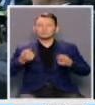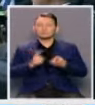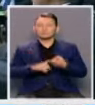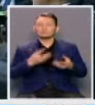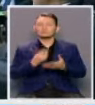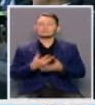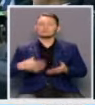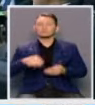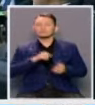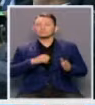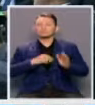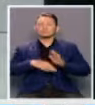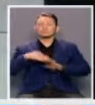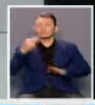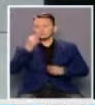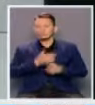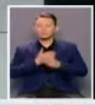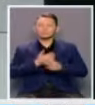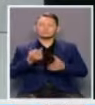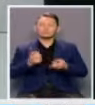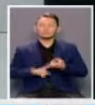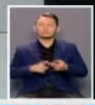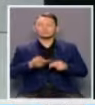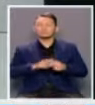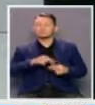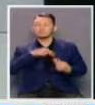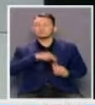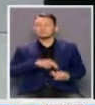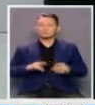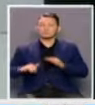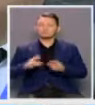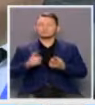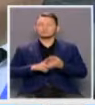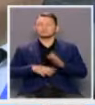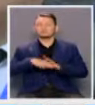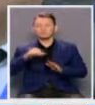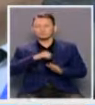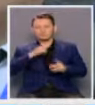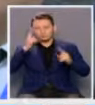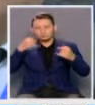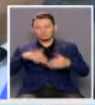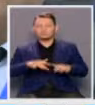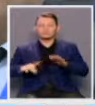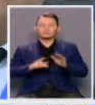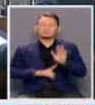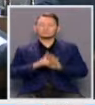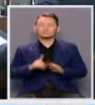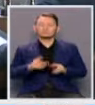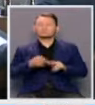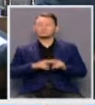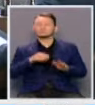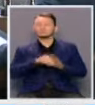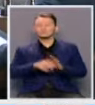оларға барынша әлеуметтік көмекті тиімді ұйымдастыру, еңбекке араласу динамикасын көтерудің оңтайлы жолдарын қарастыру қажет. Солардың